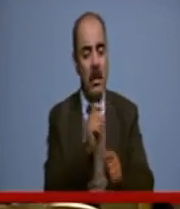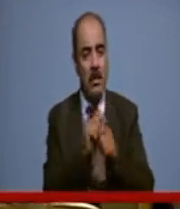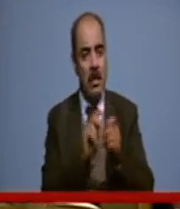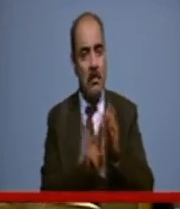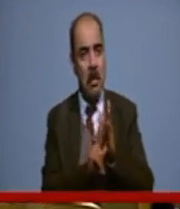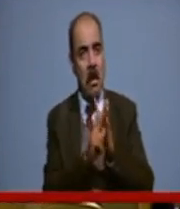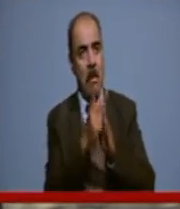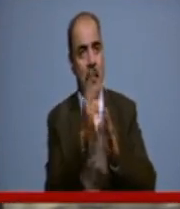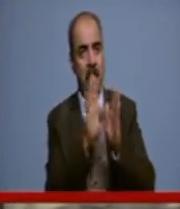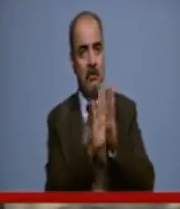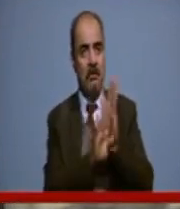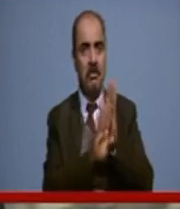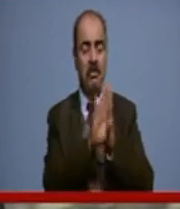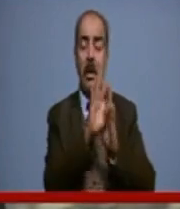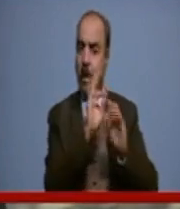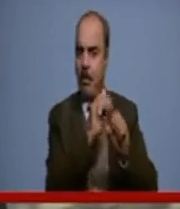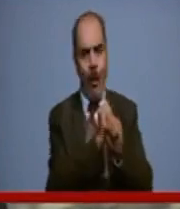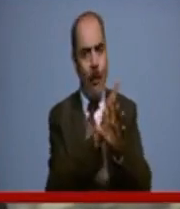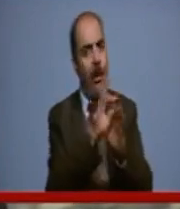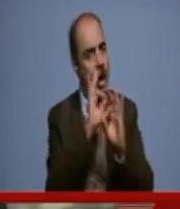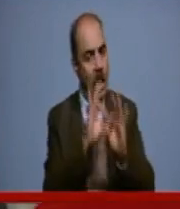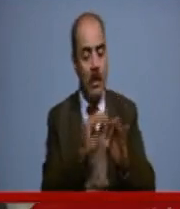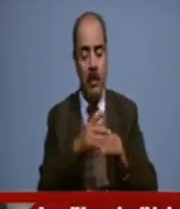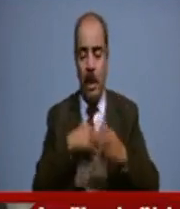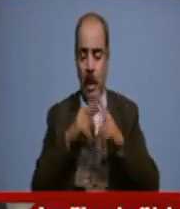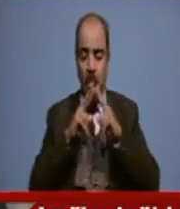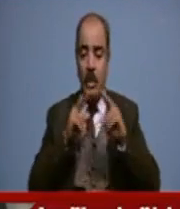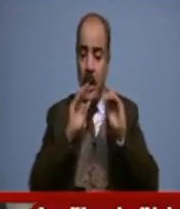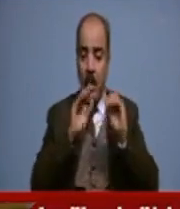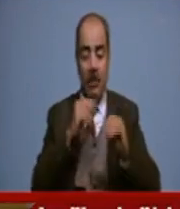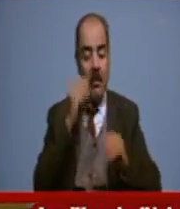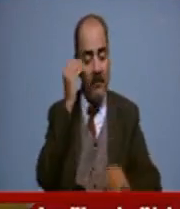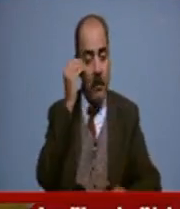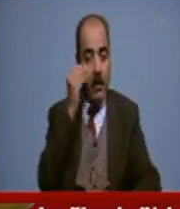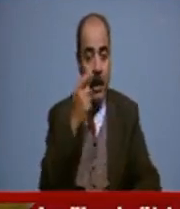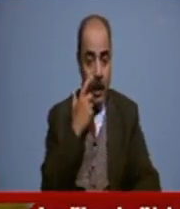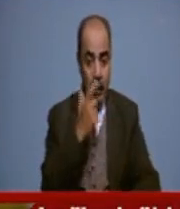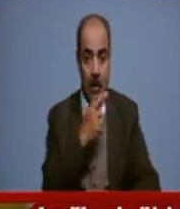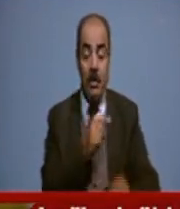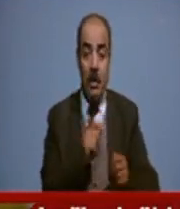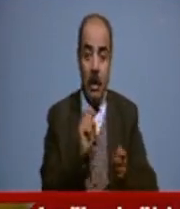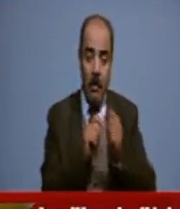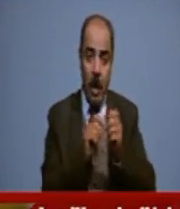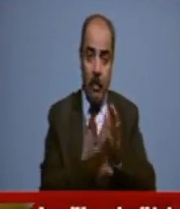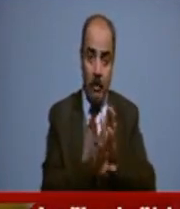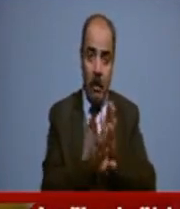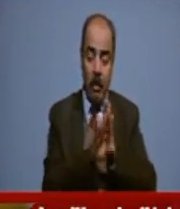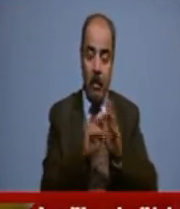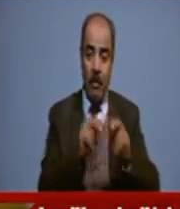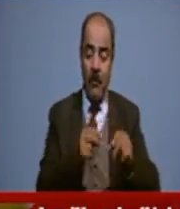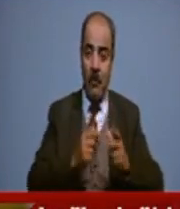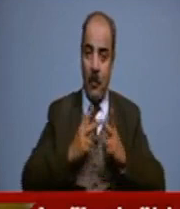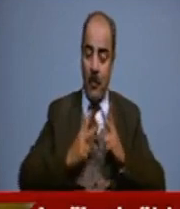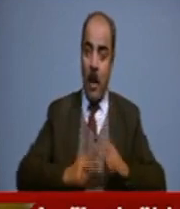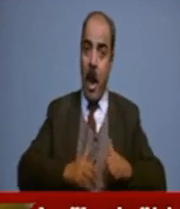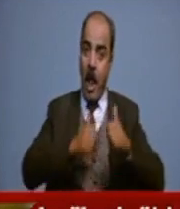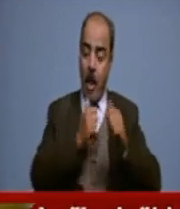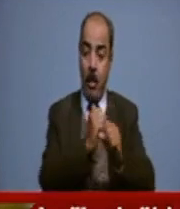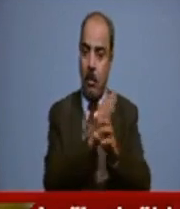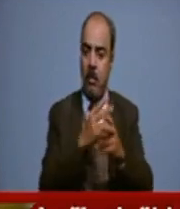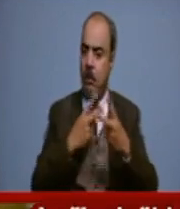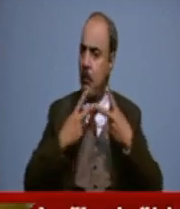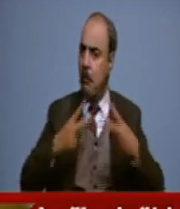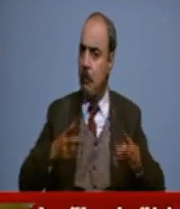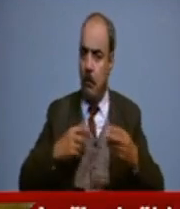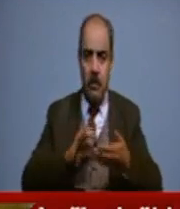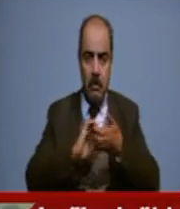في آسيوبيا، وبنقول الكلام ده في كل مناسبة، بس بنقول أيضا وإحنا بنوجد وإحنا متفاهمين ده وأيضا مستعدين